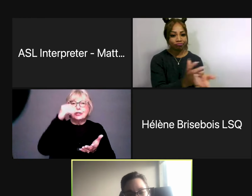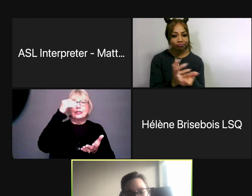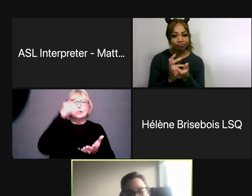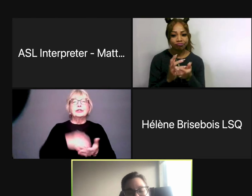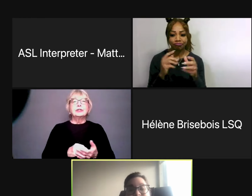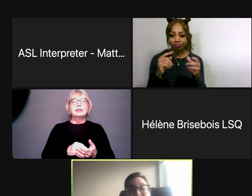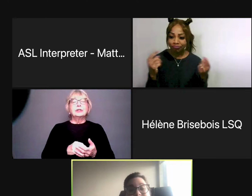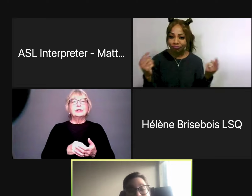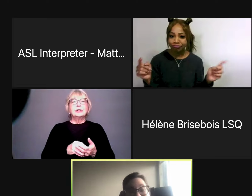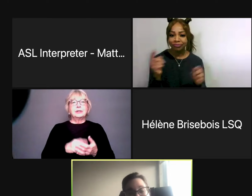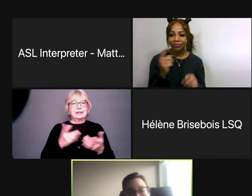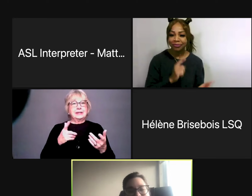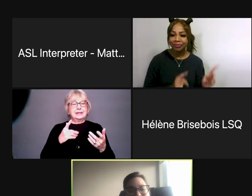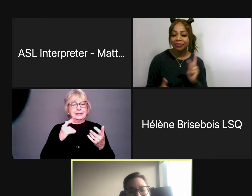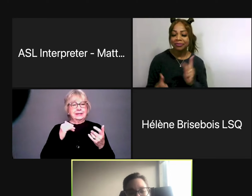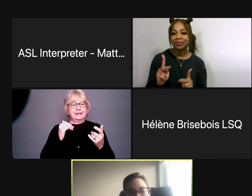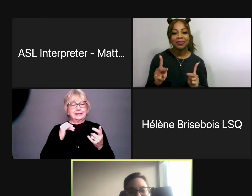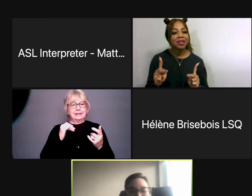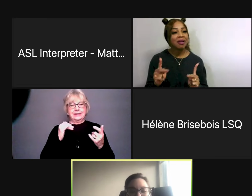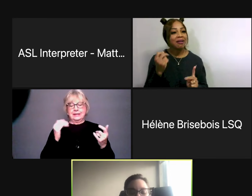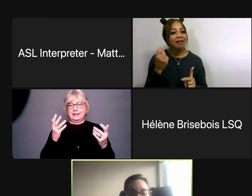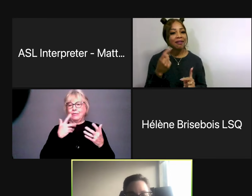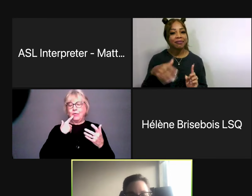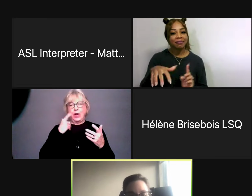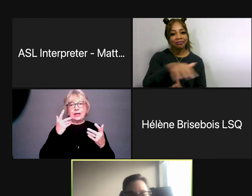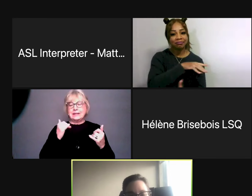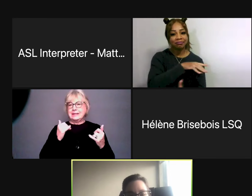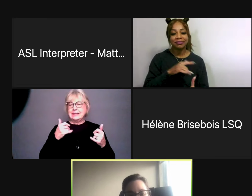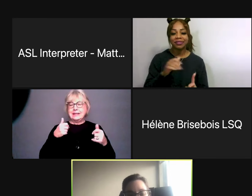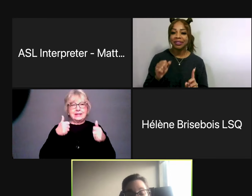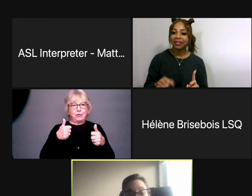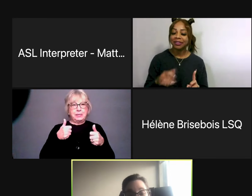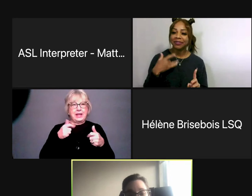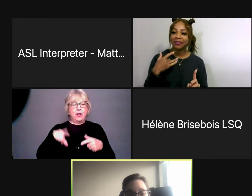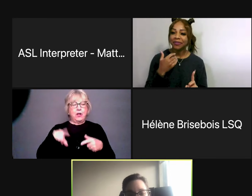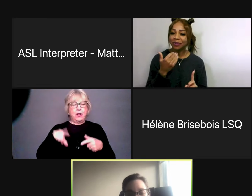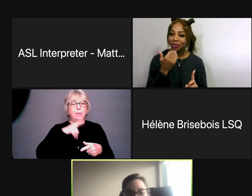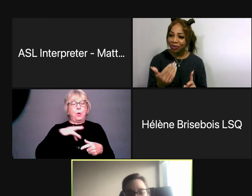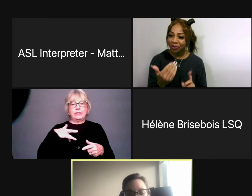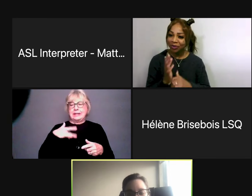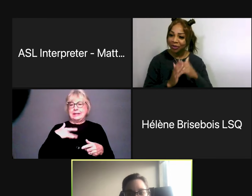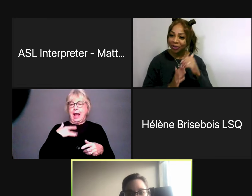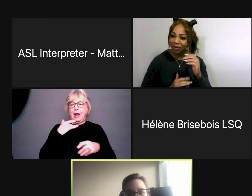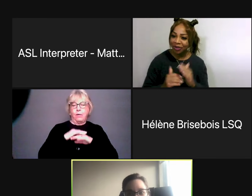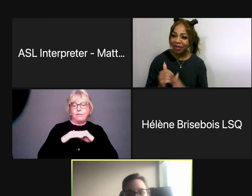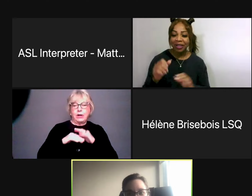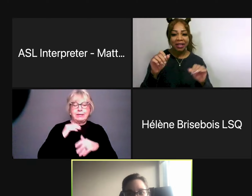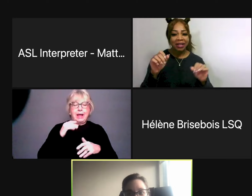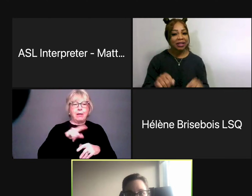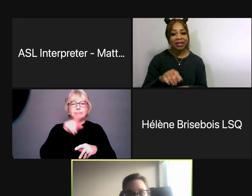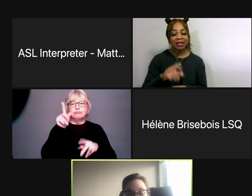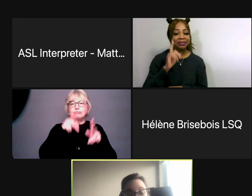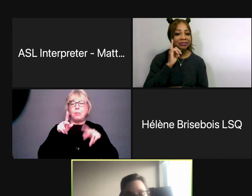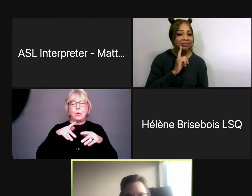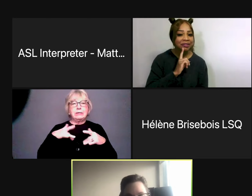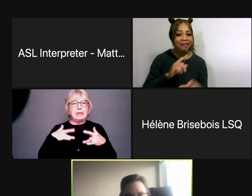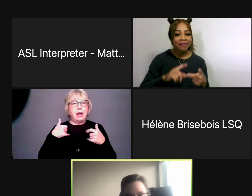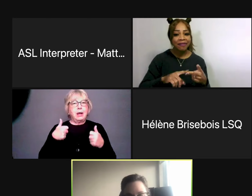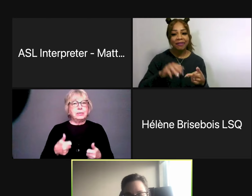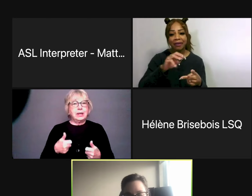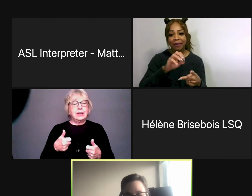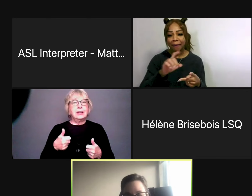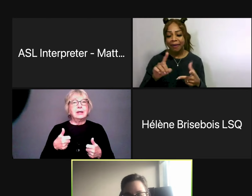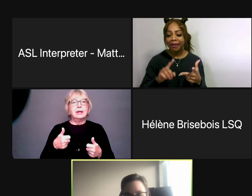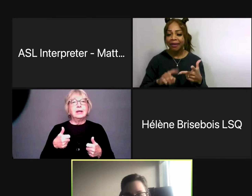qui fonctionnent bien, donc des espaces où les gens se sentent bien, où les gens se sentent confortables et qui permettent